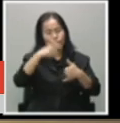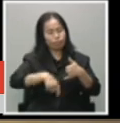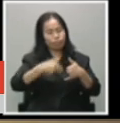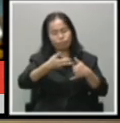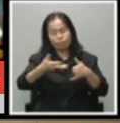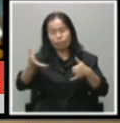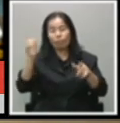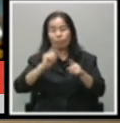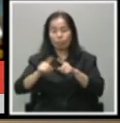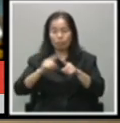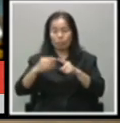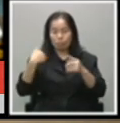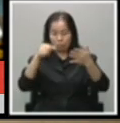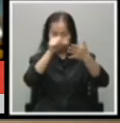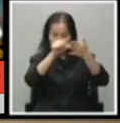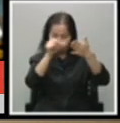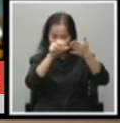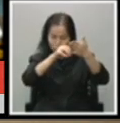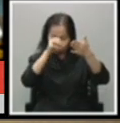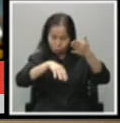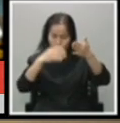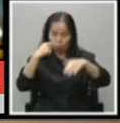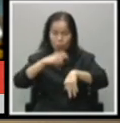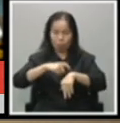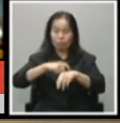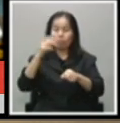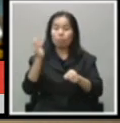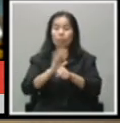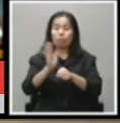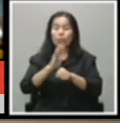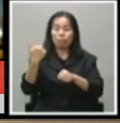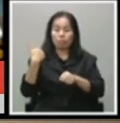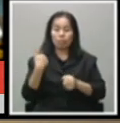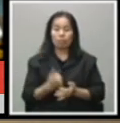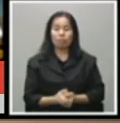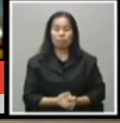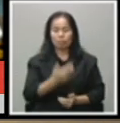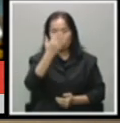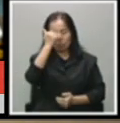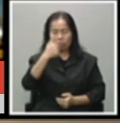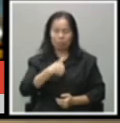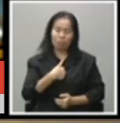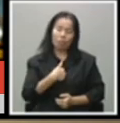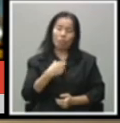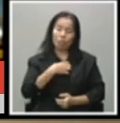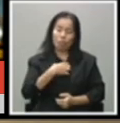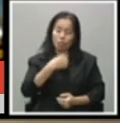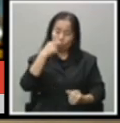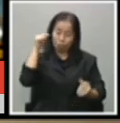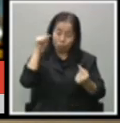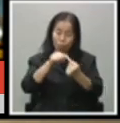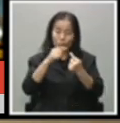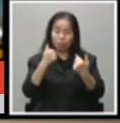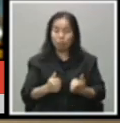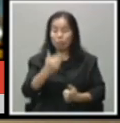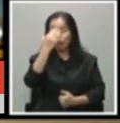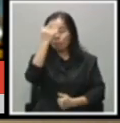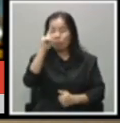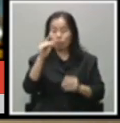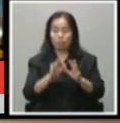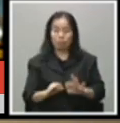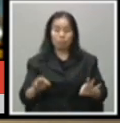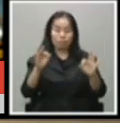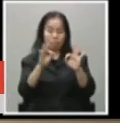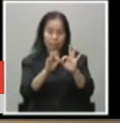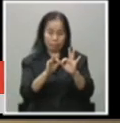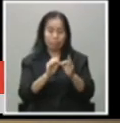ไปค่ะเพราะว่าเวลาไม่เพียงพอแต่สิ่งที่ฉันบอกว่าทำไมดิฉันจะต้องพูดเรื่องนี้เพราะมันเป็นสิ่งสำคัญจริ